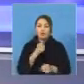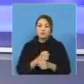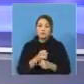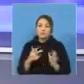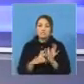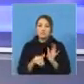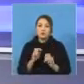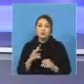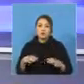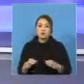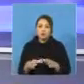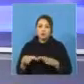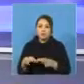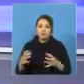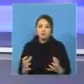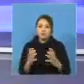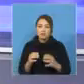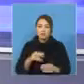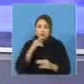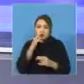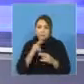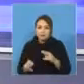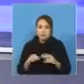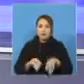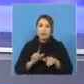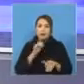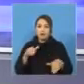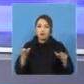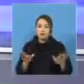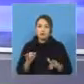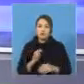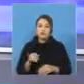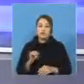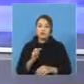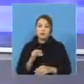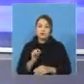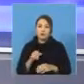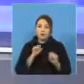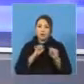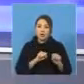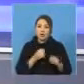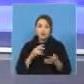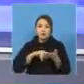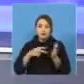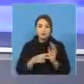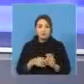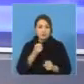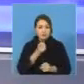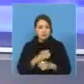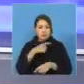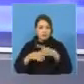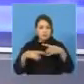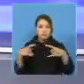80 көлді сақтау, жоғалып кетудің аз алдында тұрған аң құстың мекені болған Ырғыз Торғай резерватын қорғау. Жоспар мен жұмыс жайы